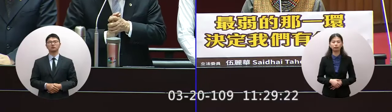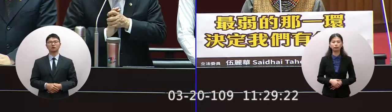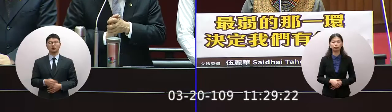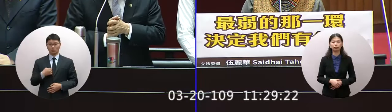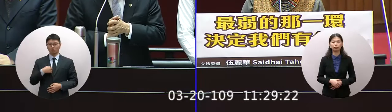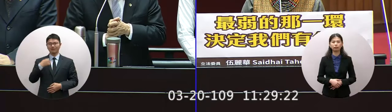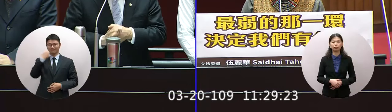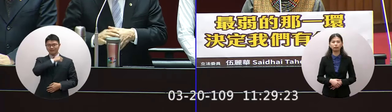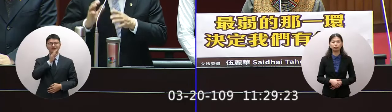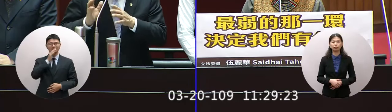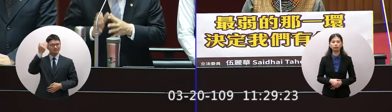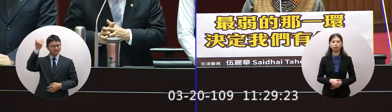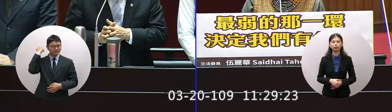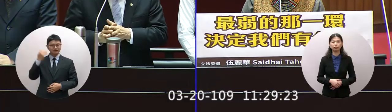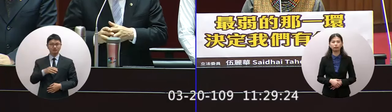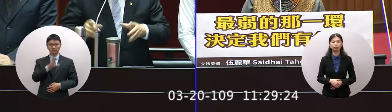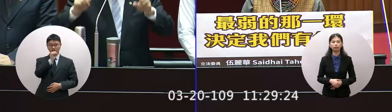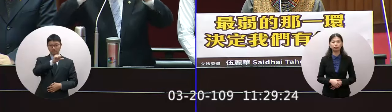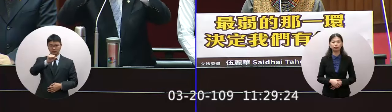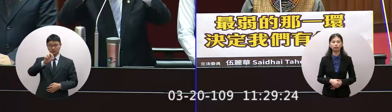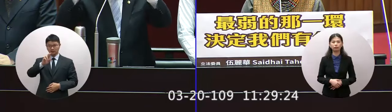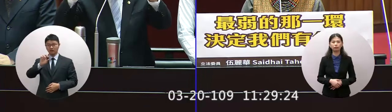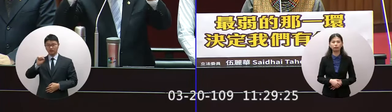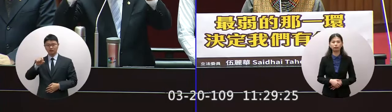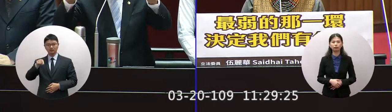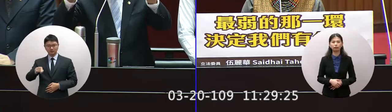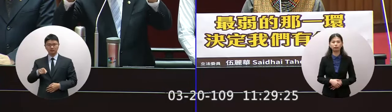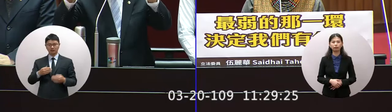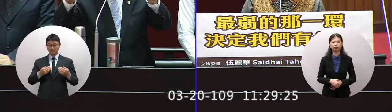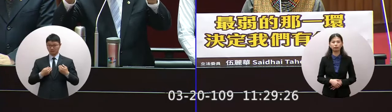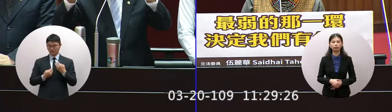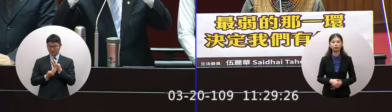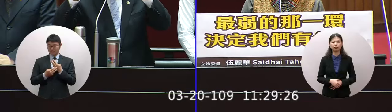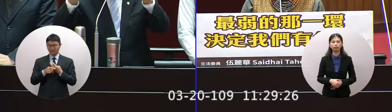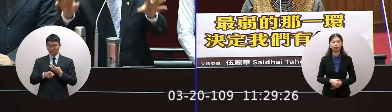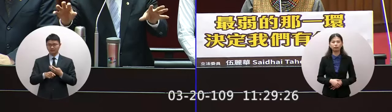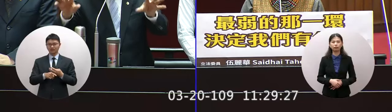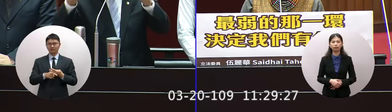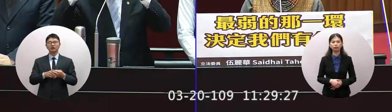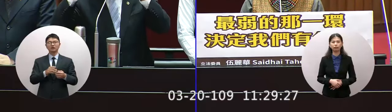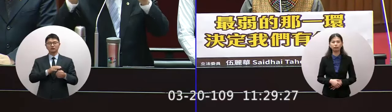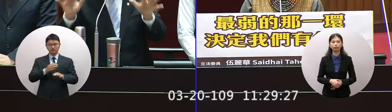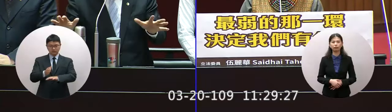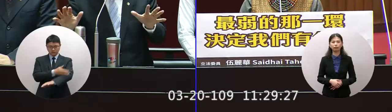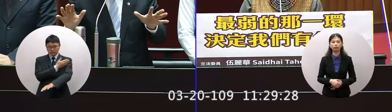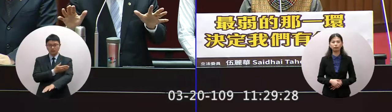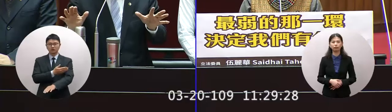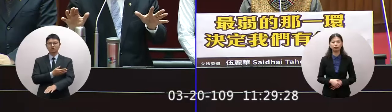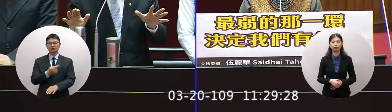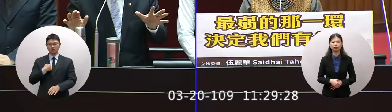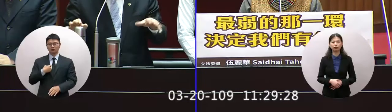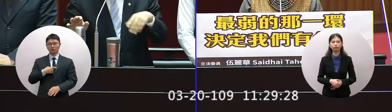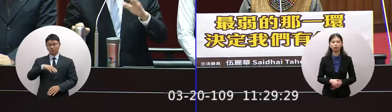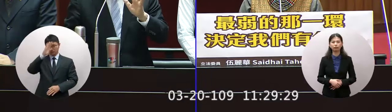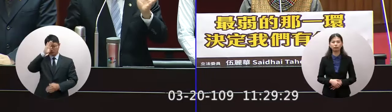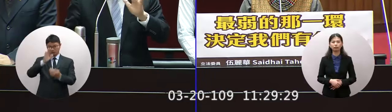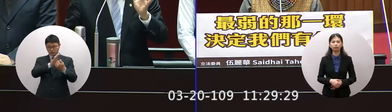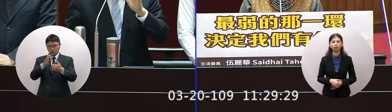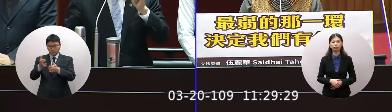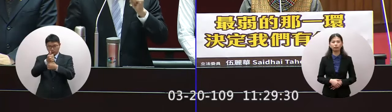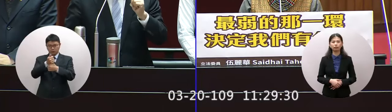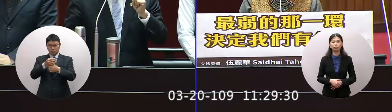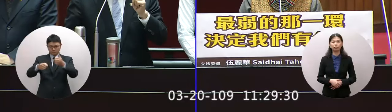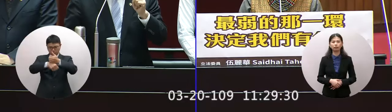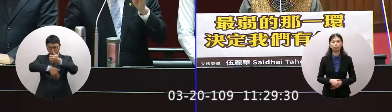抗 SARS 后的觉悟，建立了那么好的疾管署防疫体系，这一